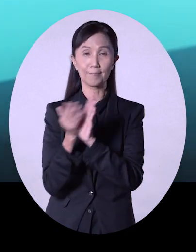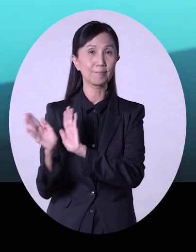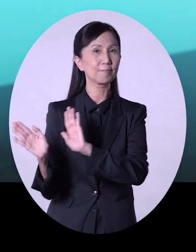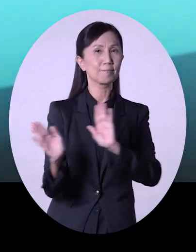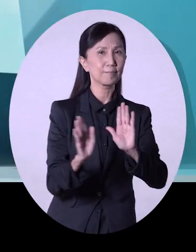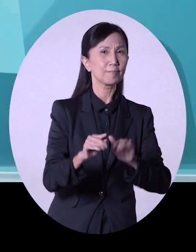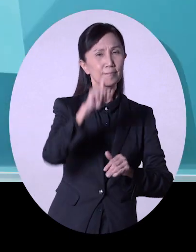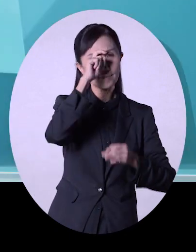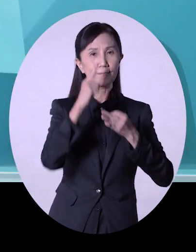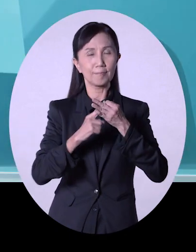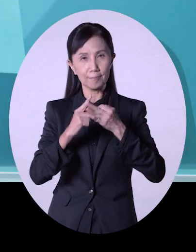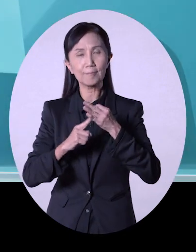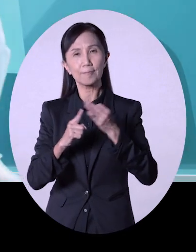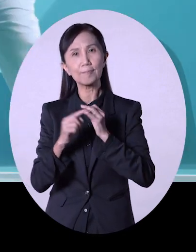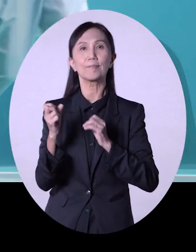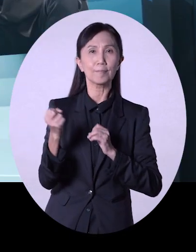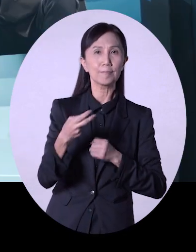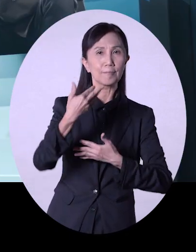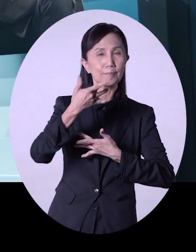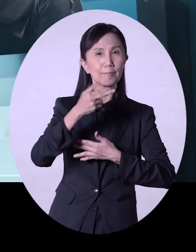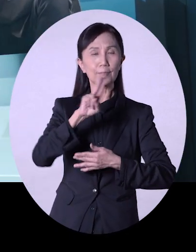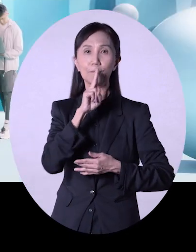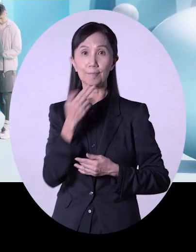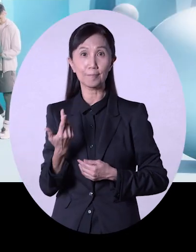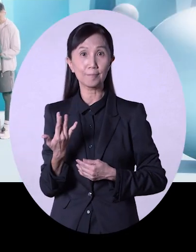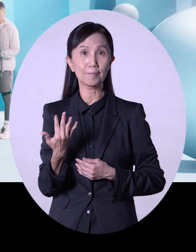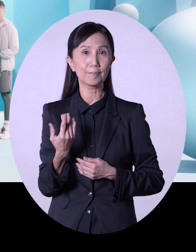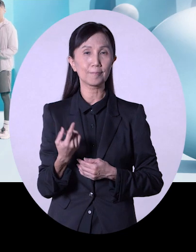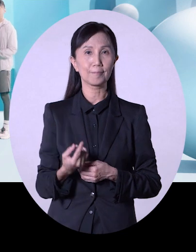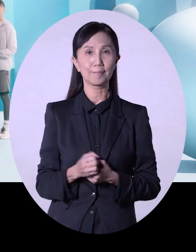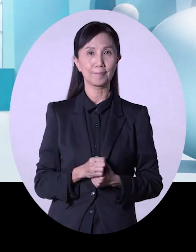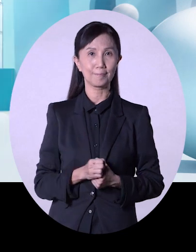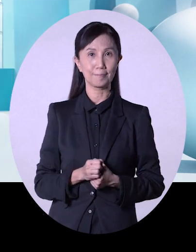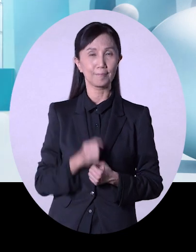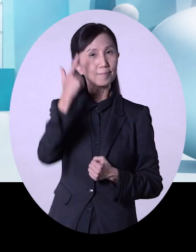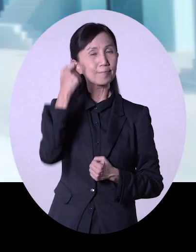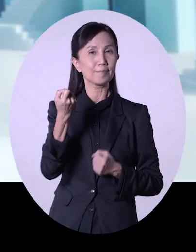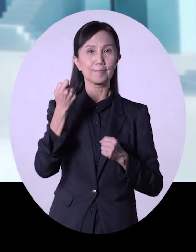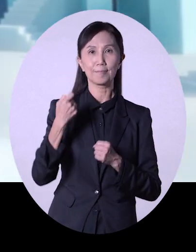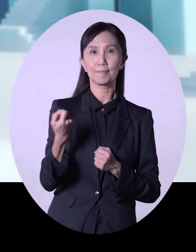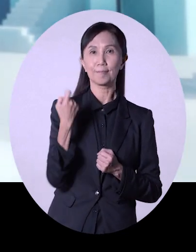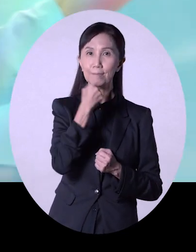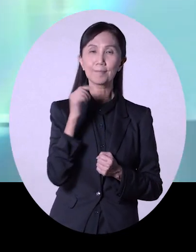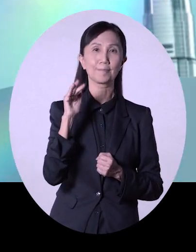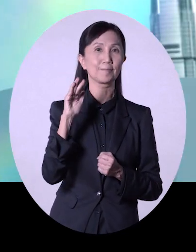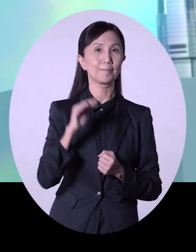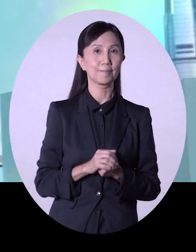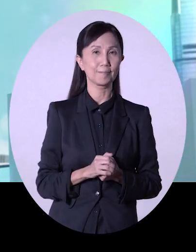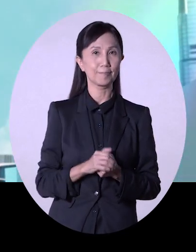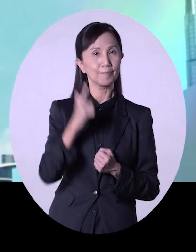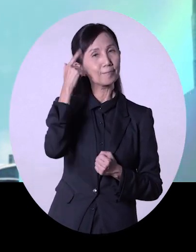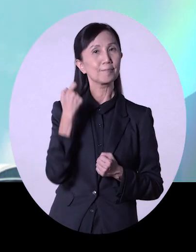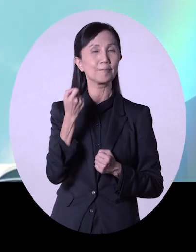使用不同的网上服务，又要记住用户名称，又要定期改密码， 一个字方便户口就搞